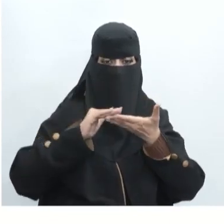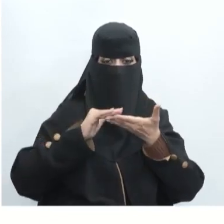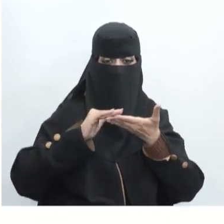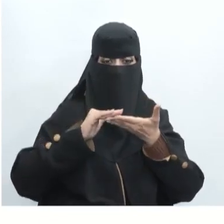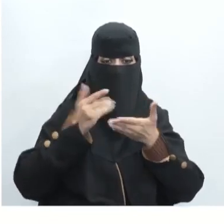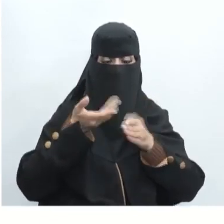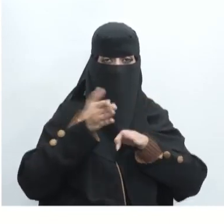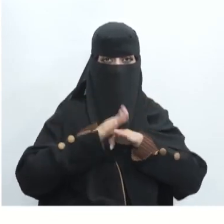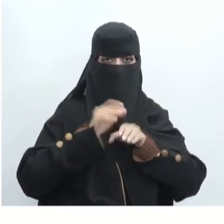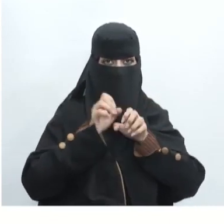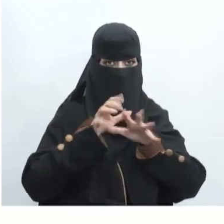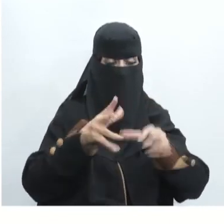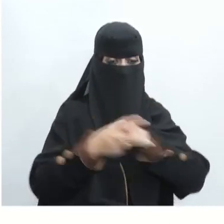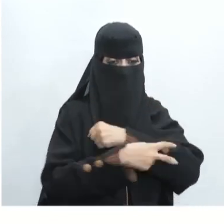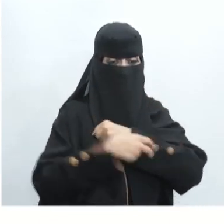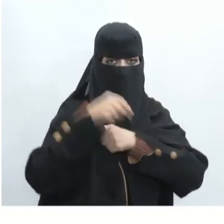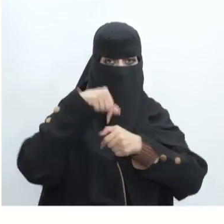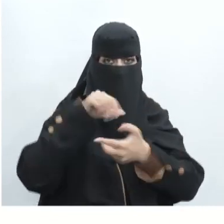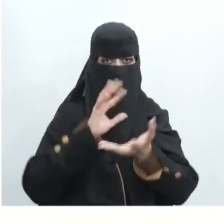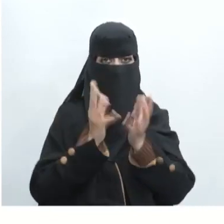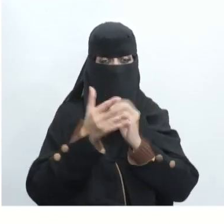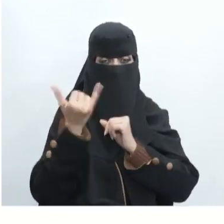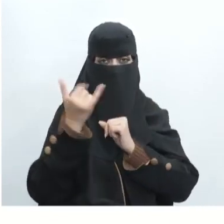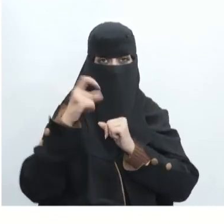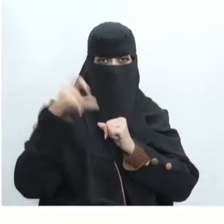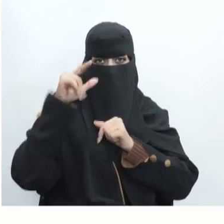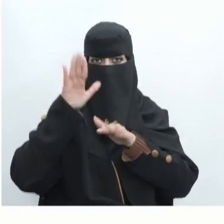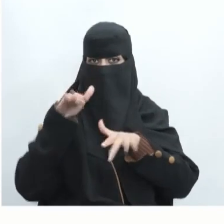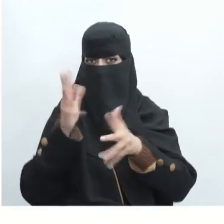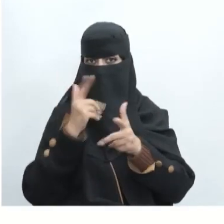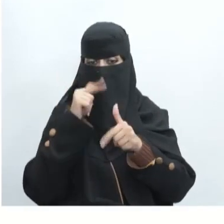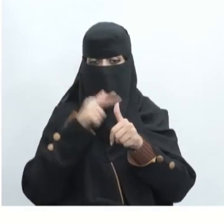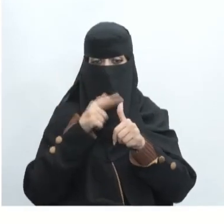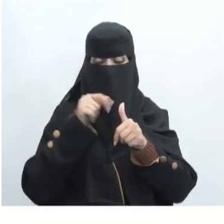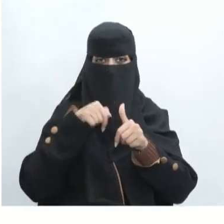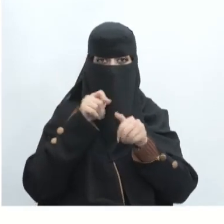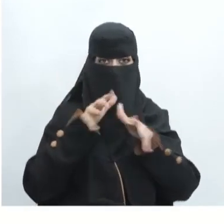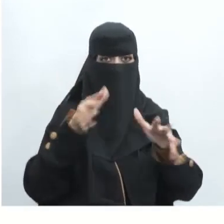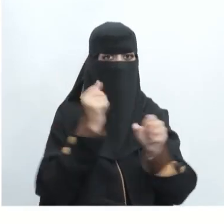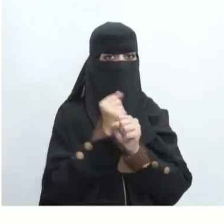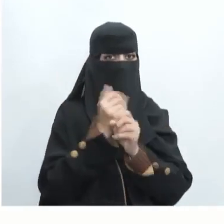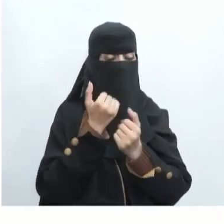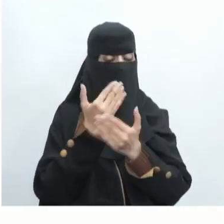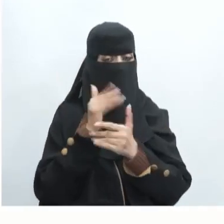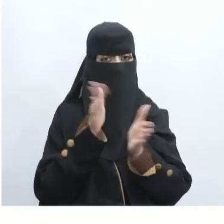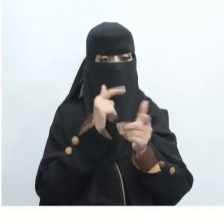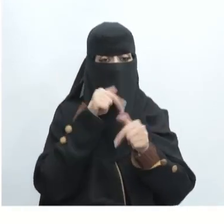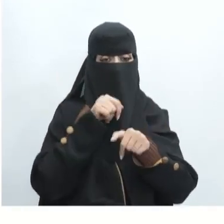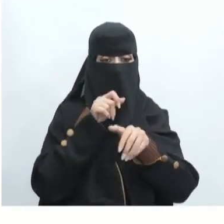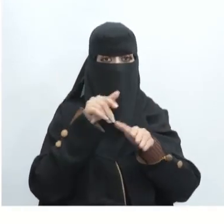من العوامل التي ساعدت على انتشار الفقر احسنتم ابناء وبنات الطلاب انتشار البطاله